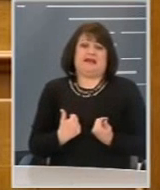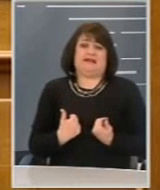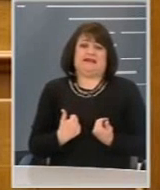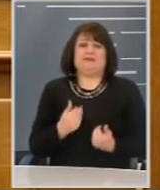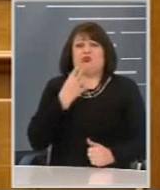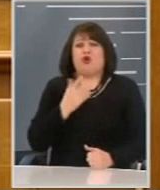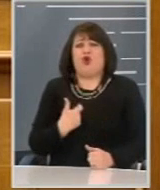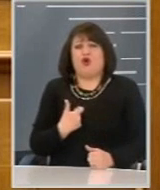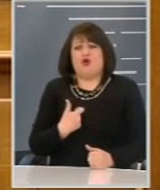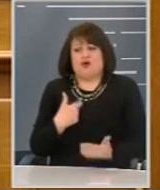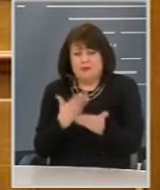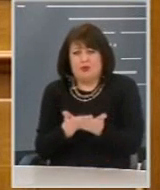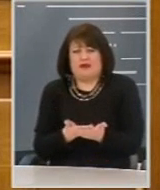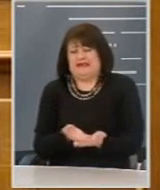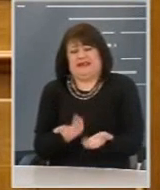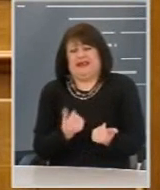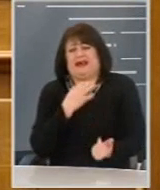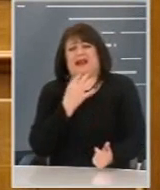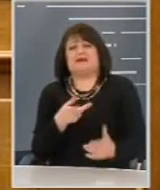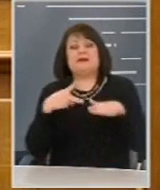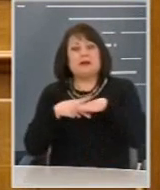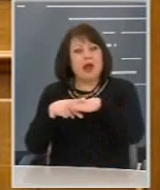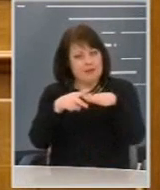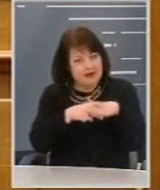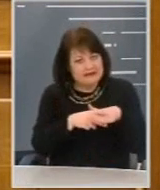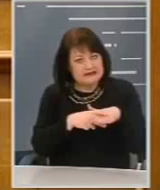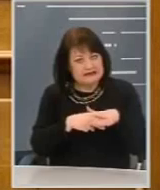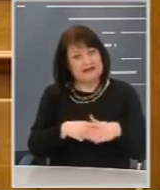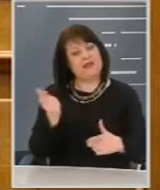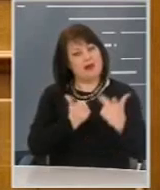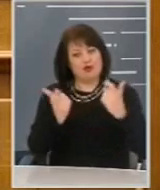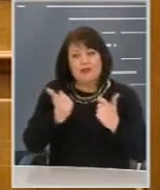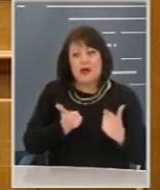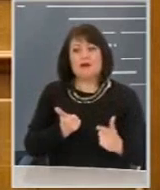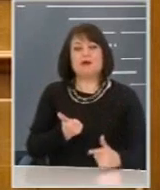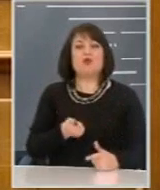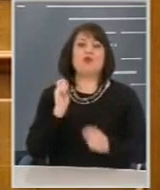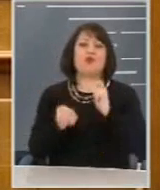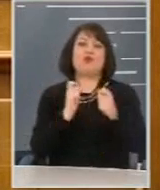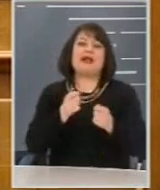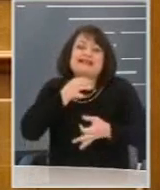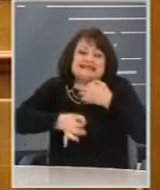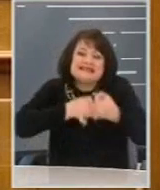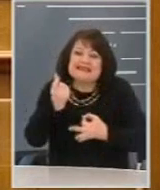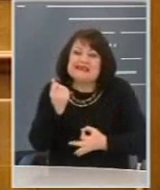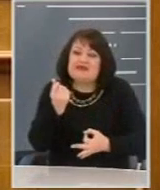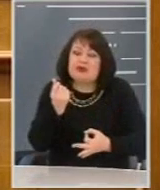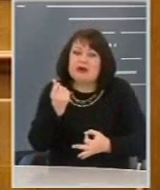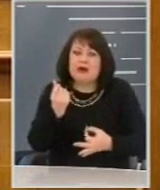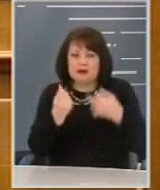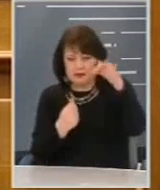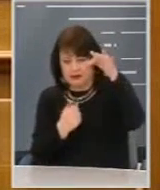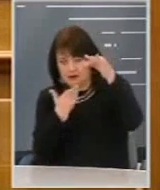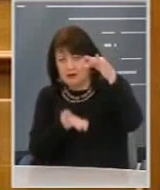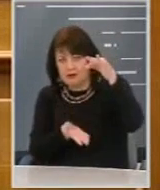υπάρχει λόγος, είναι αυταπόδεικτο. Δηλαδή οι τράπεζες οι οποίες έκαναν αυτό το δανεισμό και οι χρηματοοικονομικοί σύμβουλοι. Φαίνεται και από πού προέρχονταν